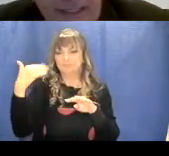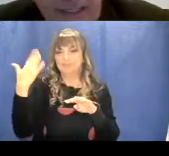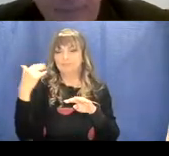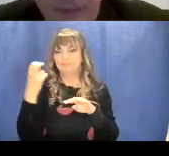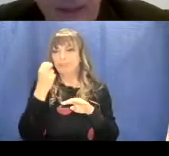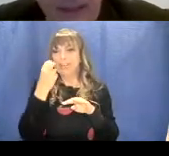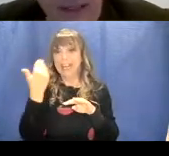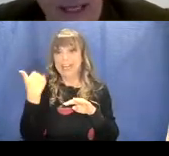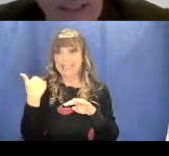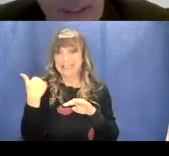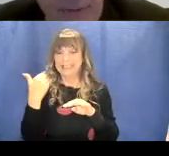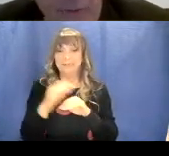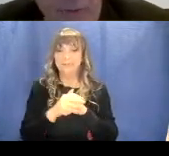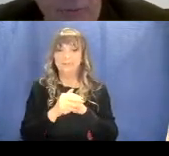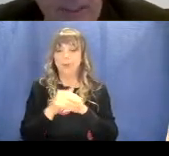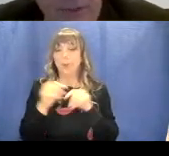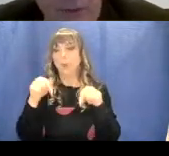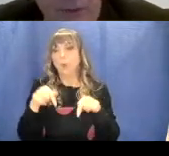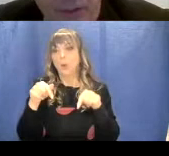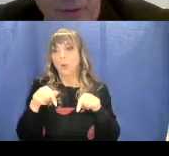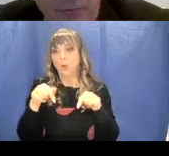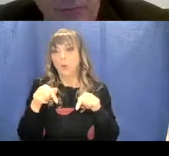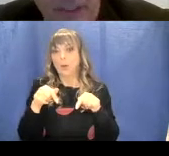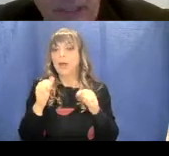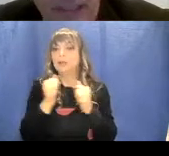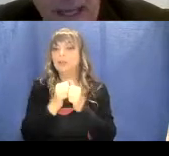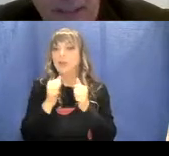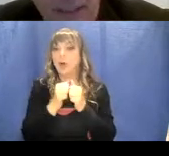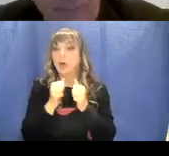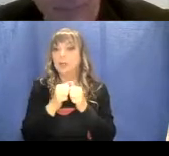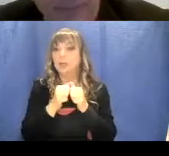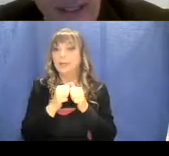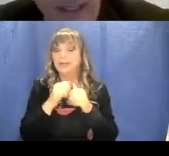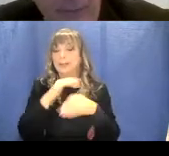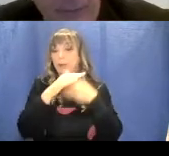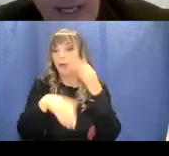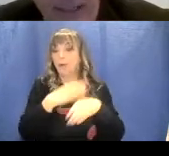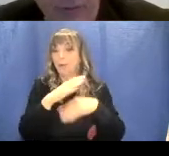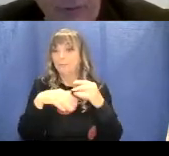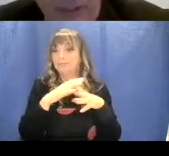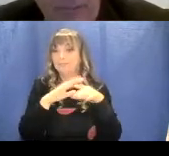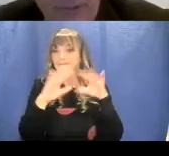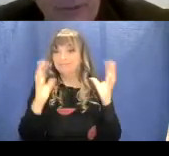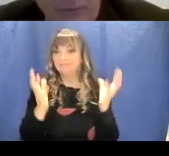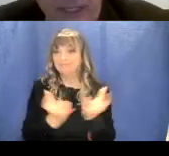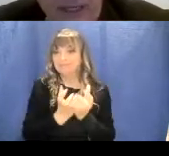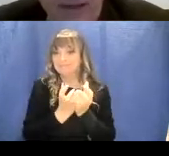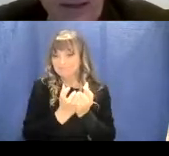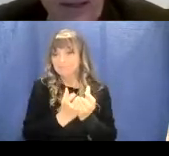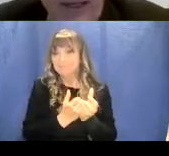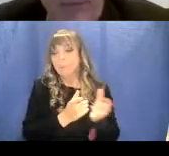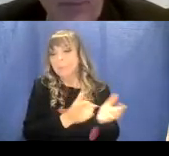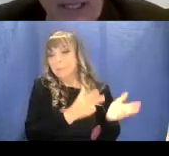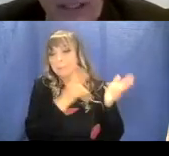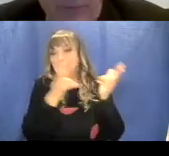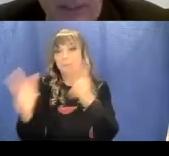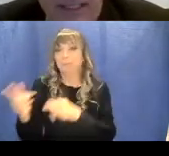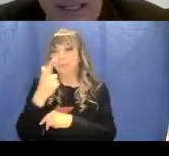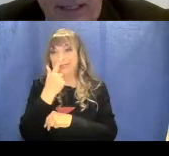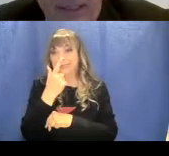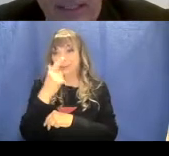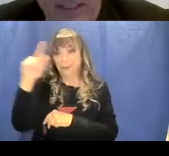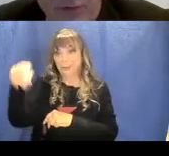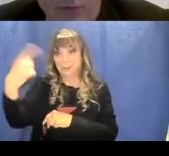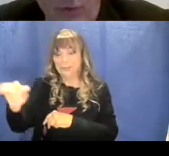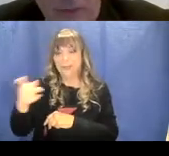firenze adesso questi solidi sono tutti imballati e riapriranno a pistoia ma vedete questa